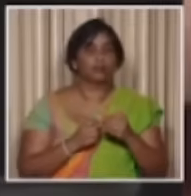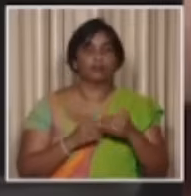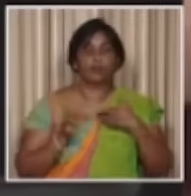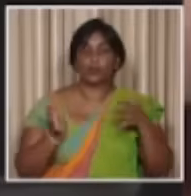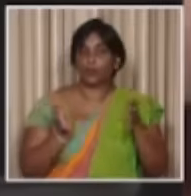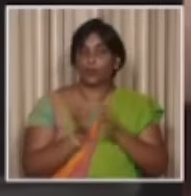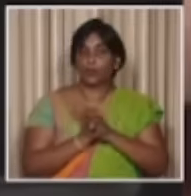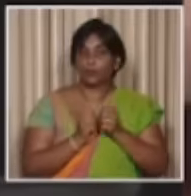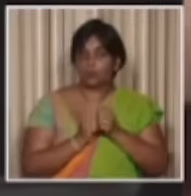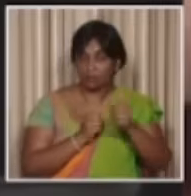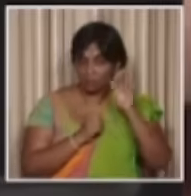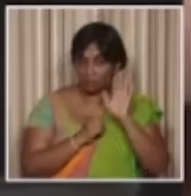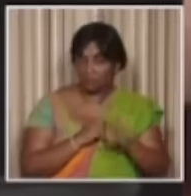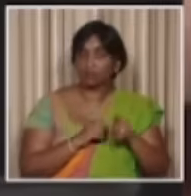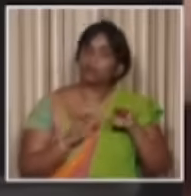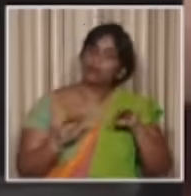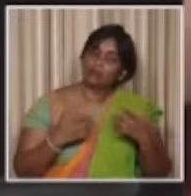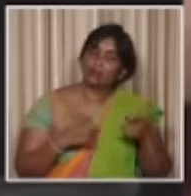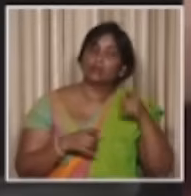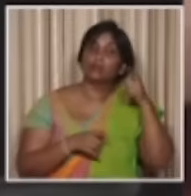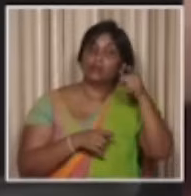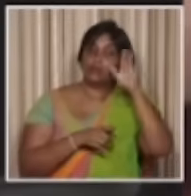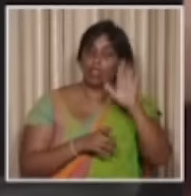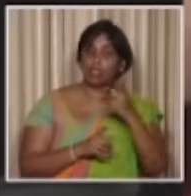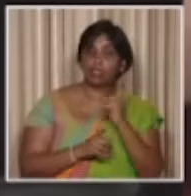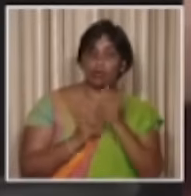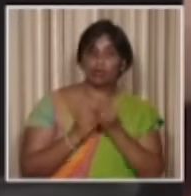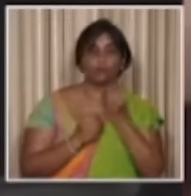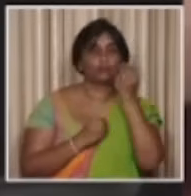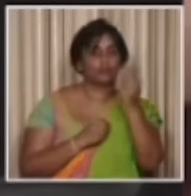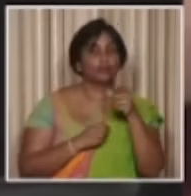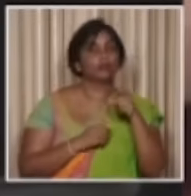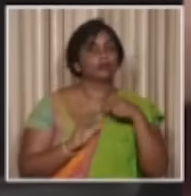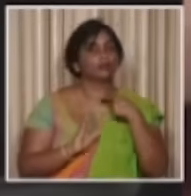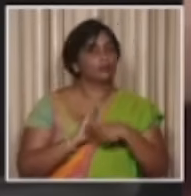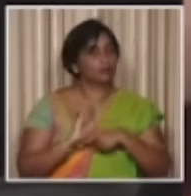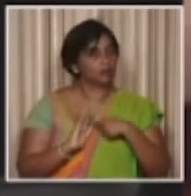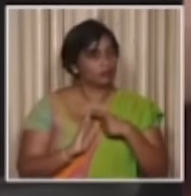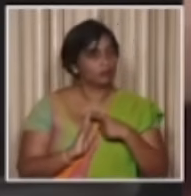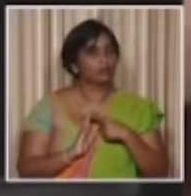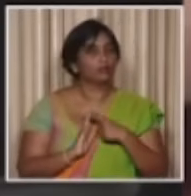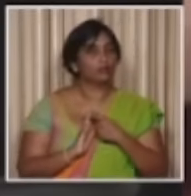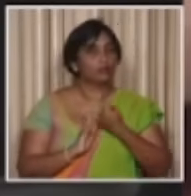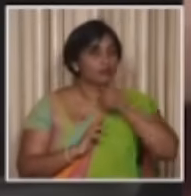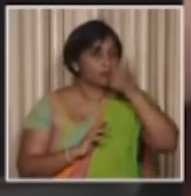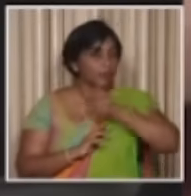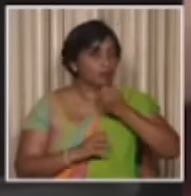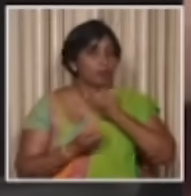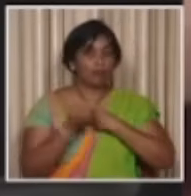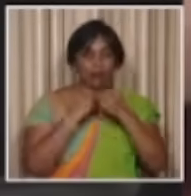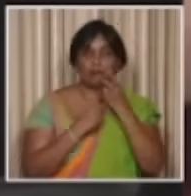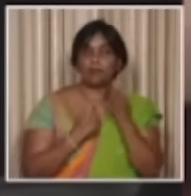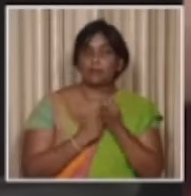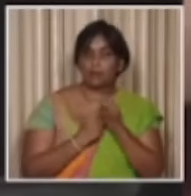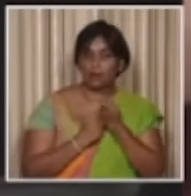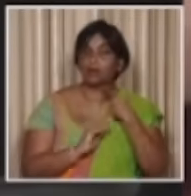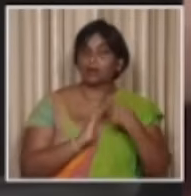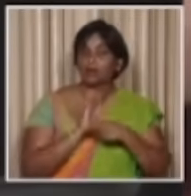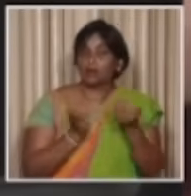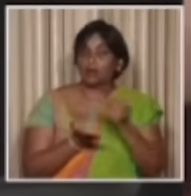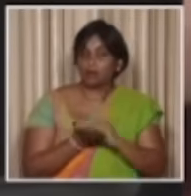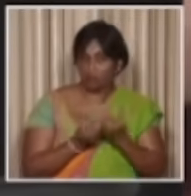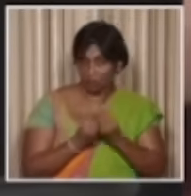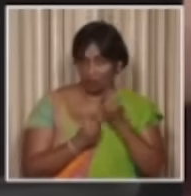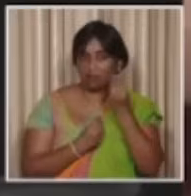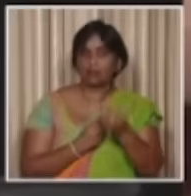එකතු වෙලා වැඩ කරනවද එහෙම නැත්නම් ඒ අයට දඬුවම් දීලා මේ රටේ මං හොරා කාපු සල්ලි ටික මේ රටට නැවත